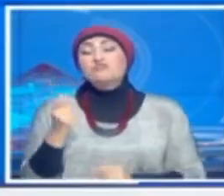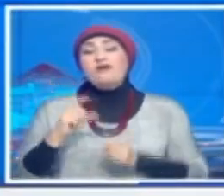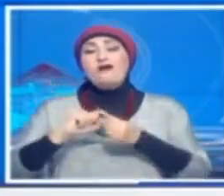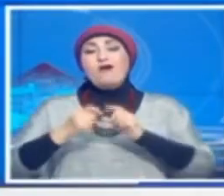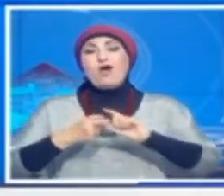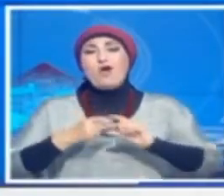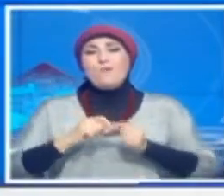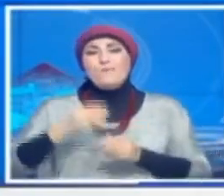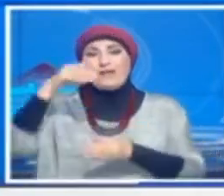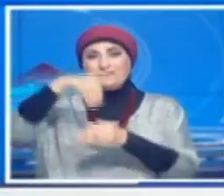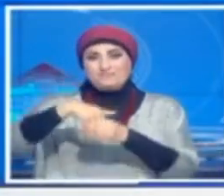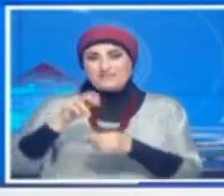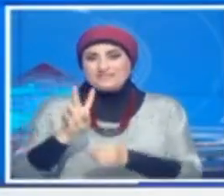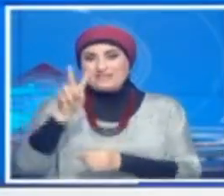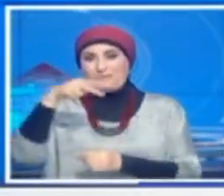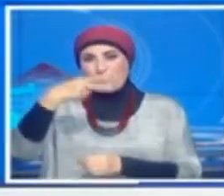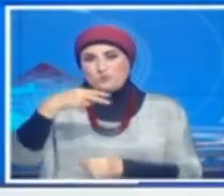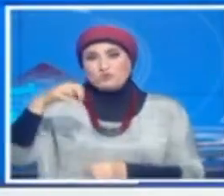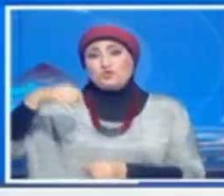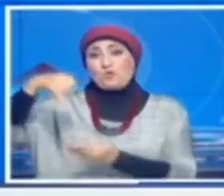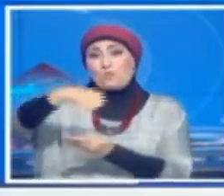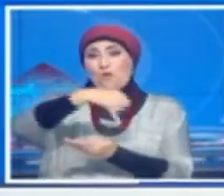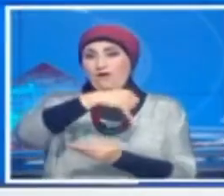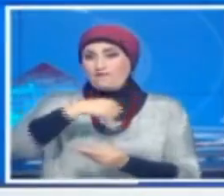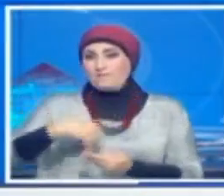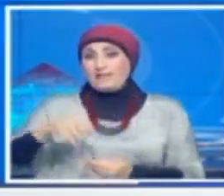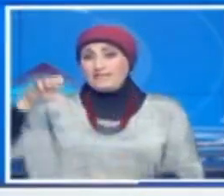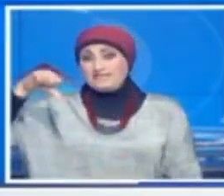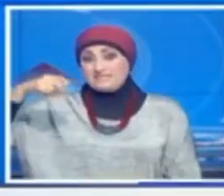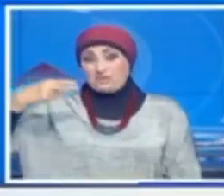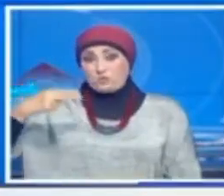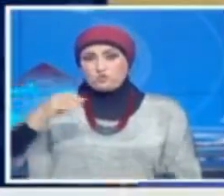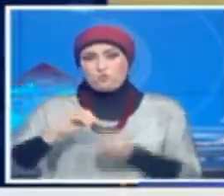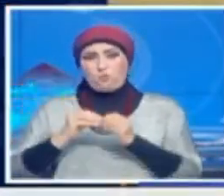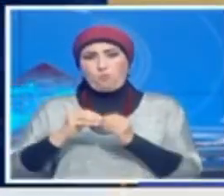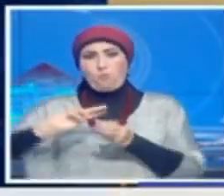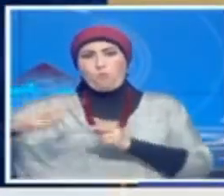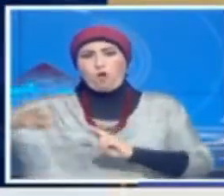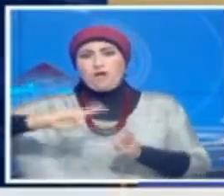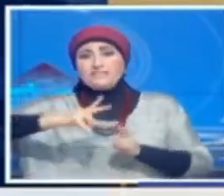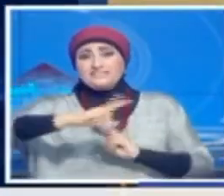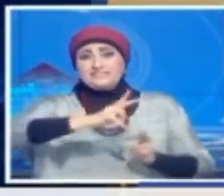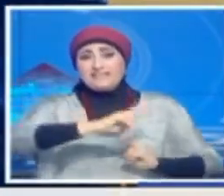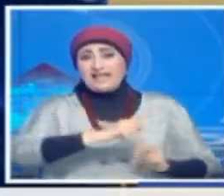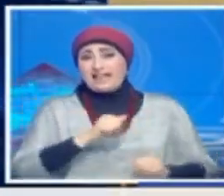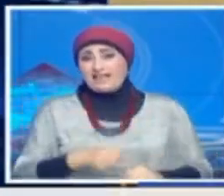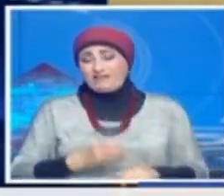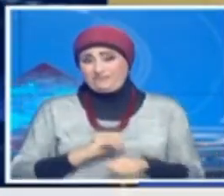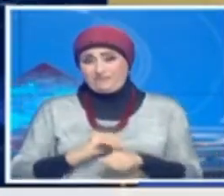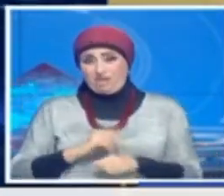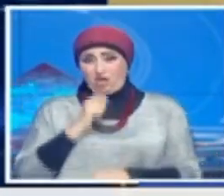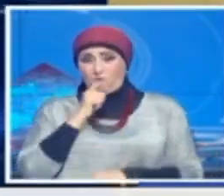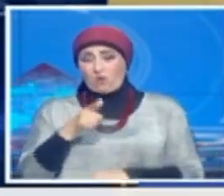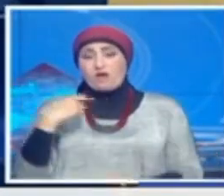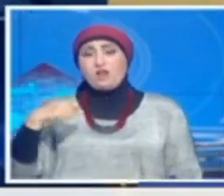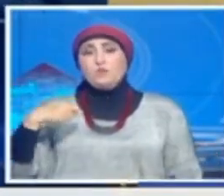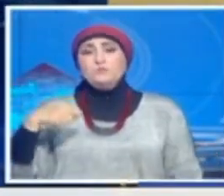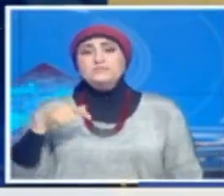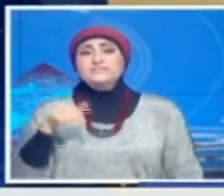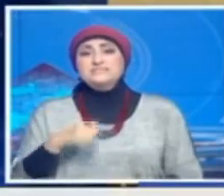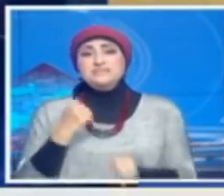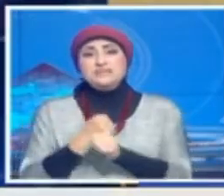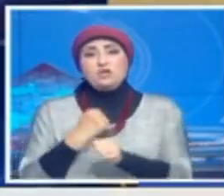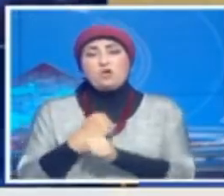على مستوى 27 محافظة، وتشمل 29 تصنيفا نقابيا للعاملين بعدد